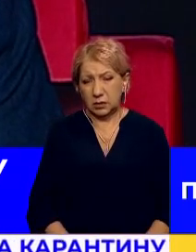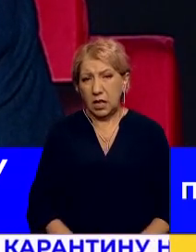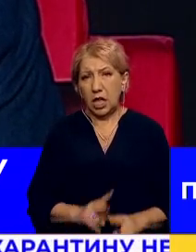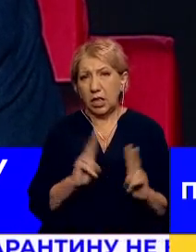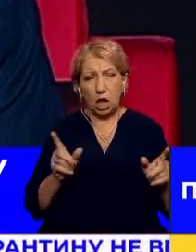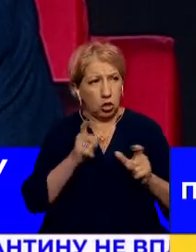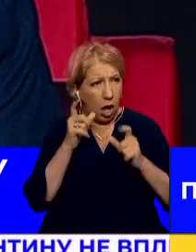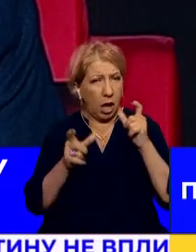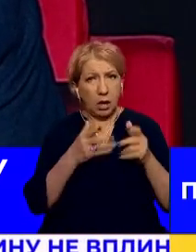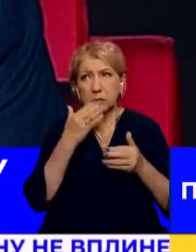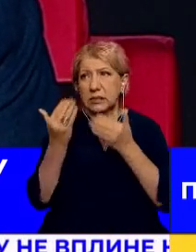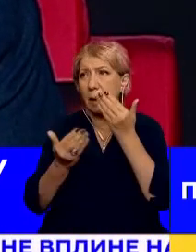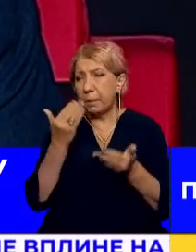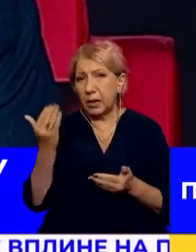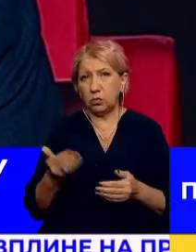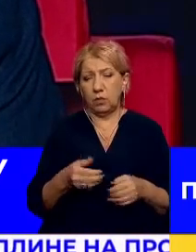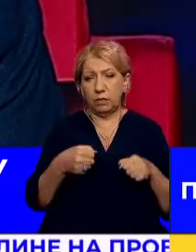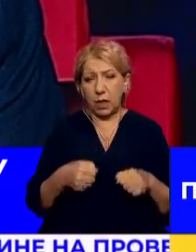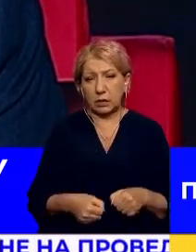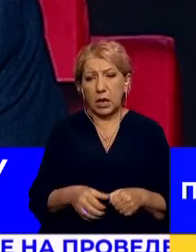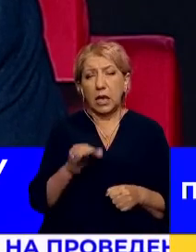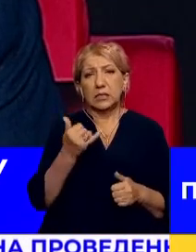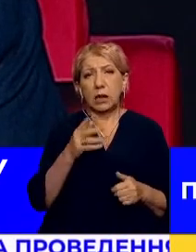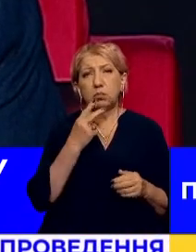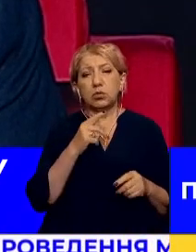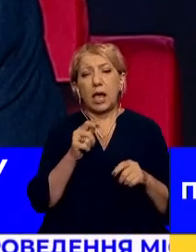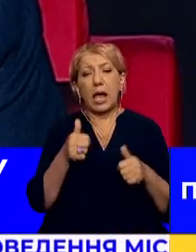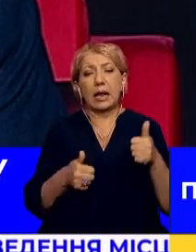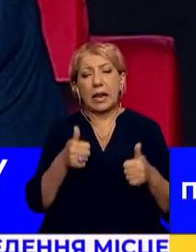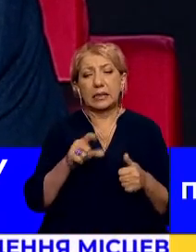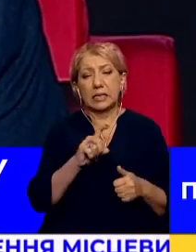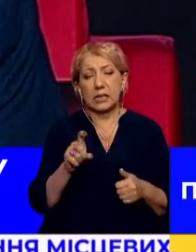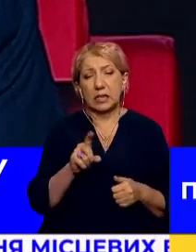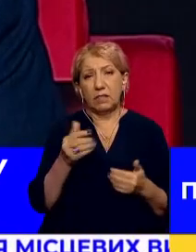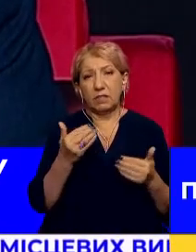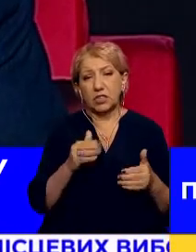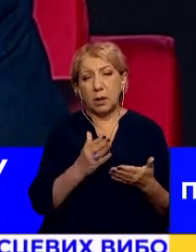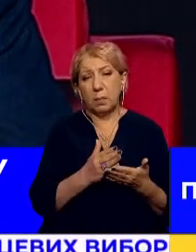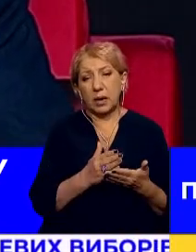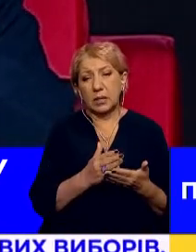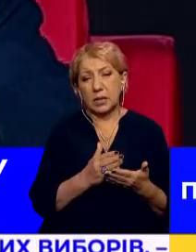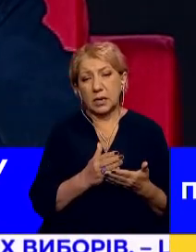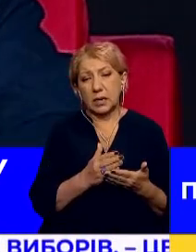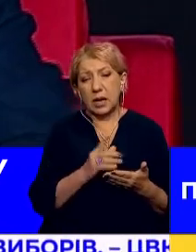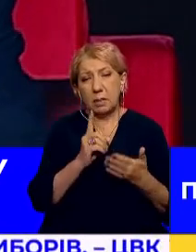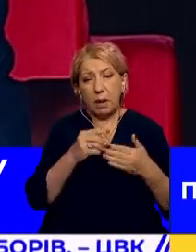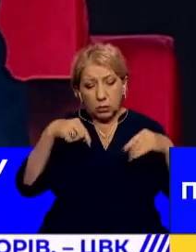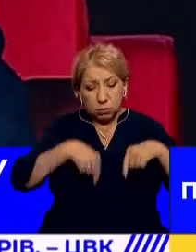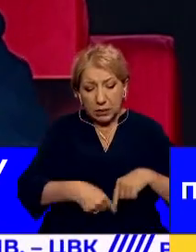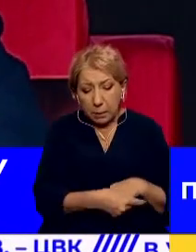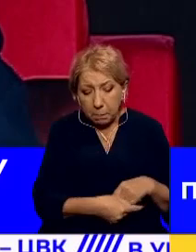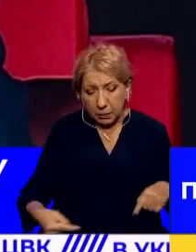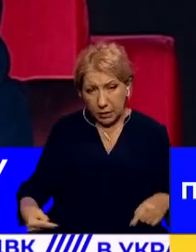Ніхто нічого не запитує, і зараз будуть і рейтинги Зеленського. Вони вже мають бути